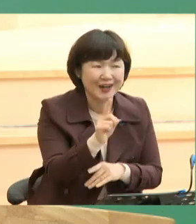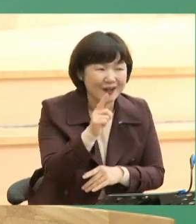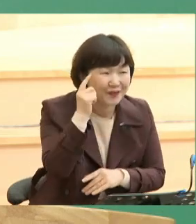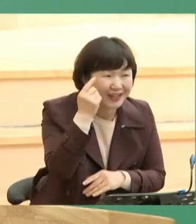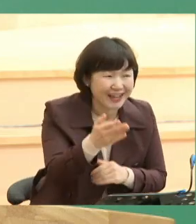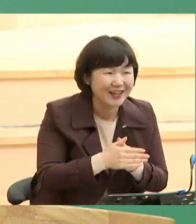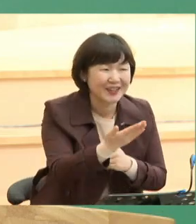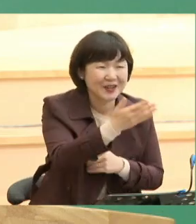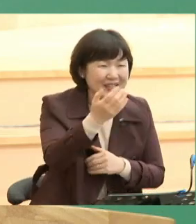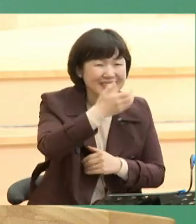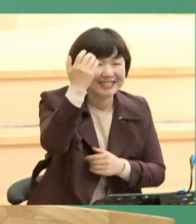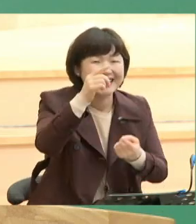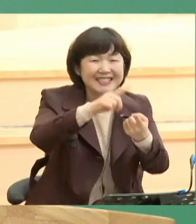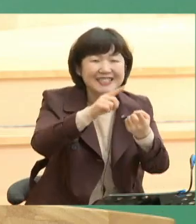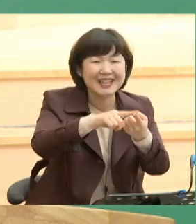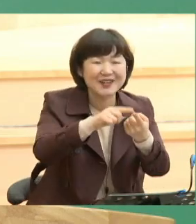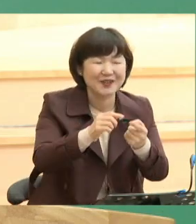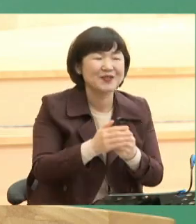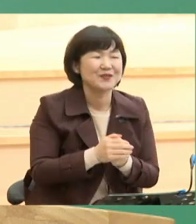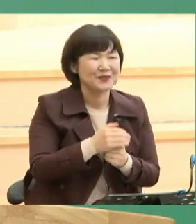여러분이 상상하시는 그대로